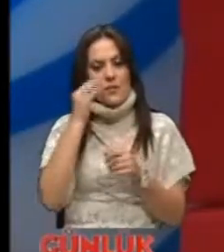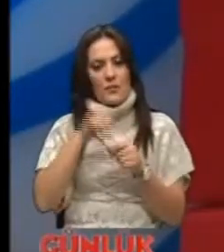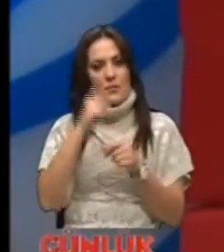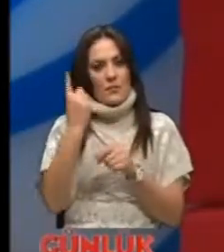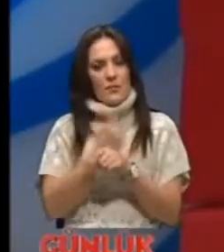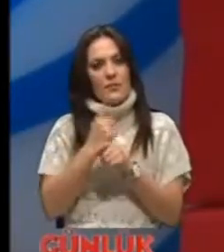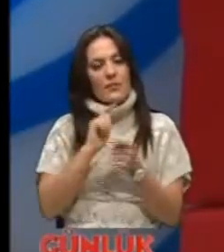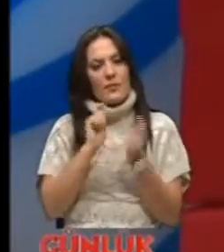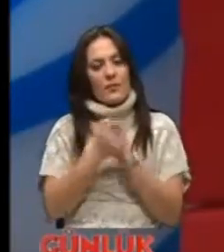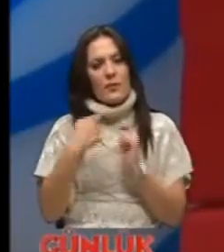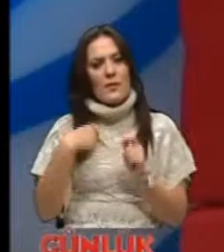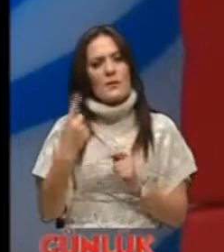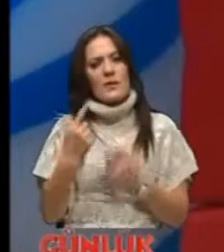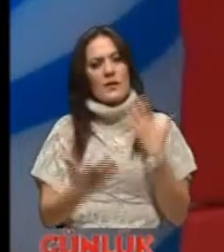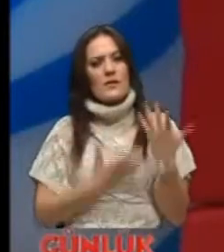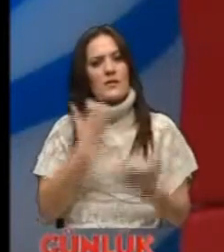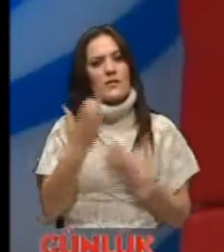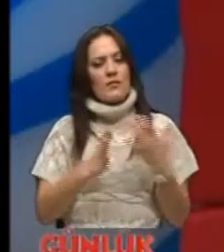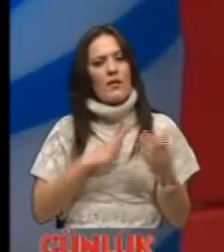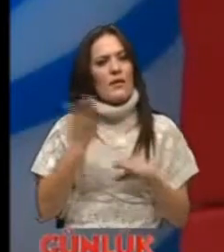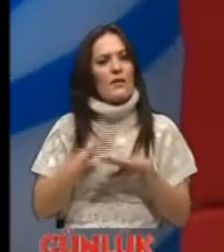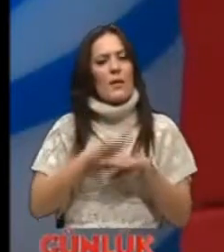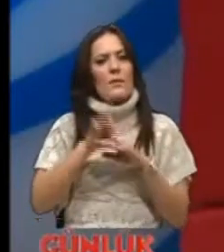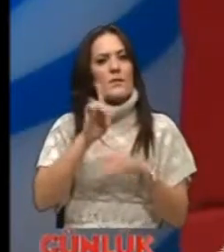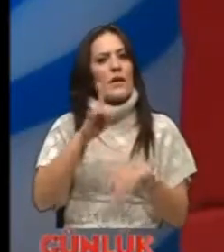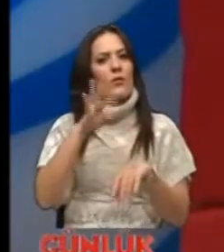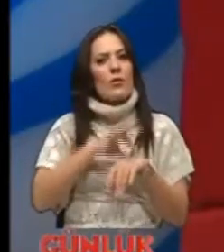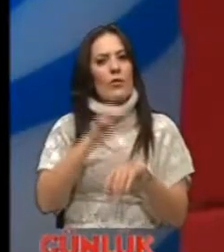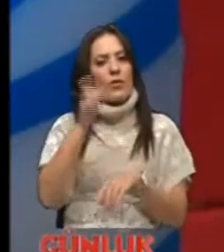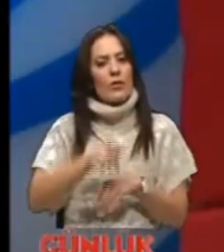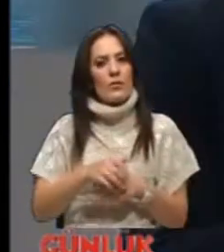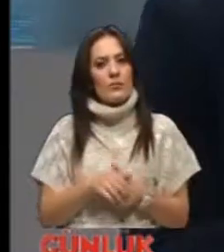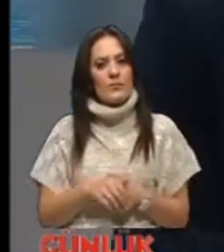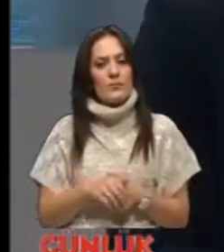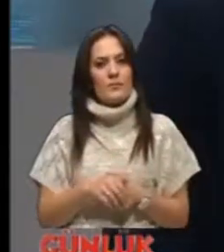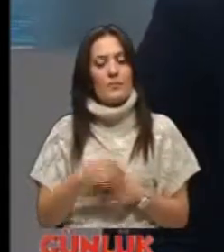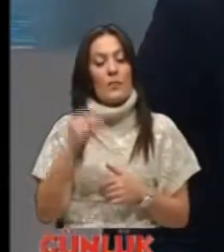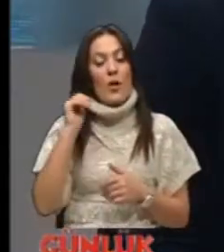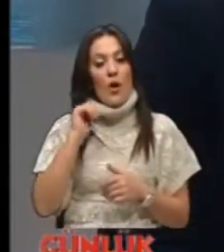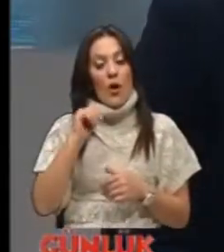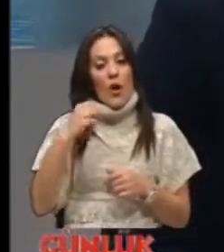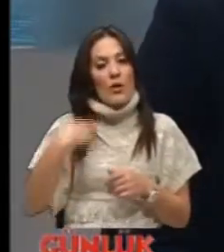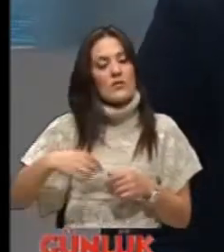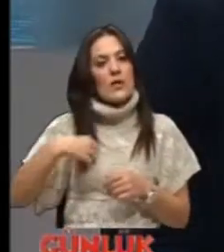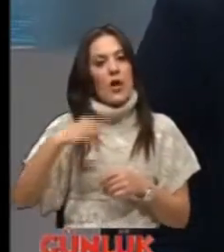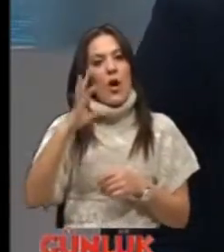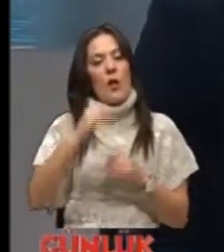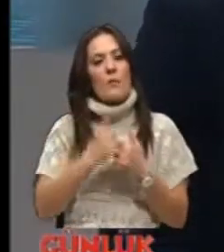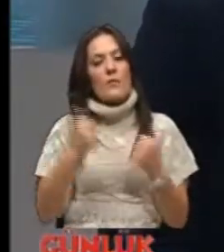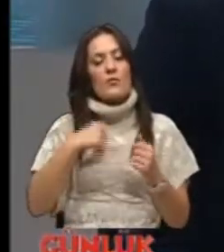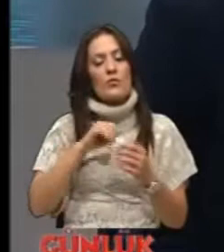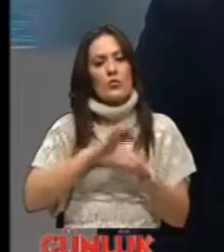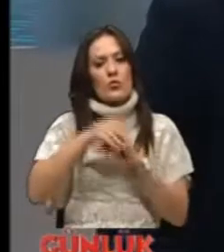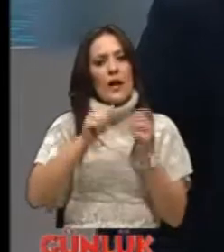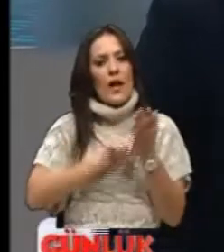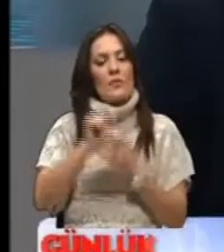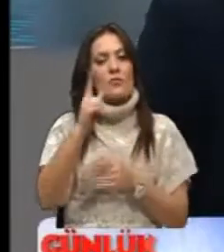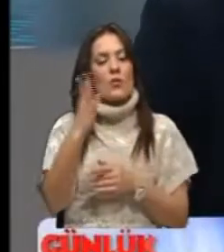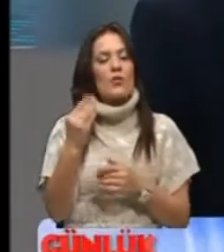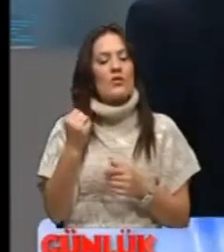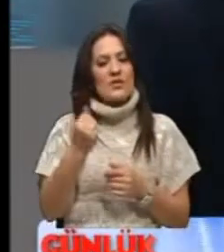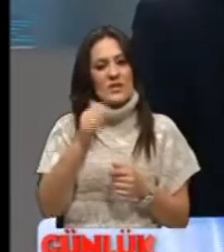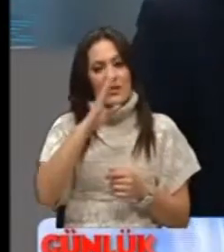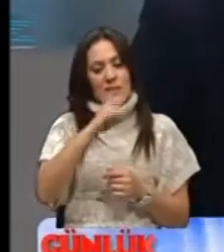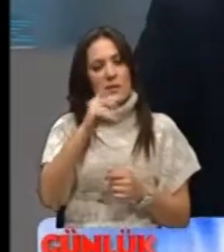haline dönüştürmekte zorlanıyoruz. Ne yapmamız gerekiyor doktor? Özellikle obezite bütün dünyada çok ciddi bir sıkıntı. Biz Türkiye'nin